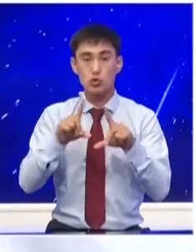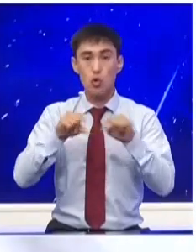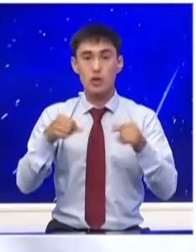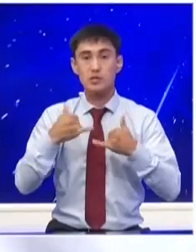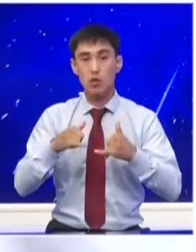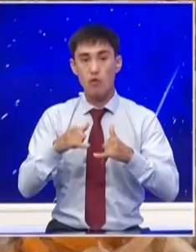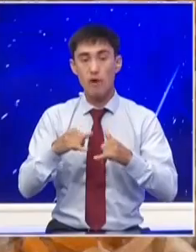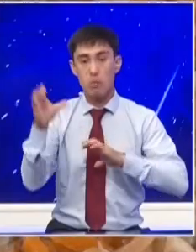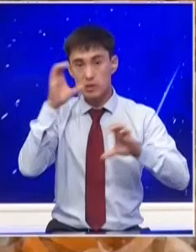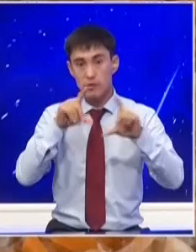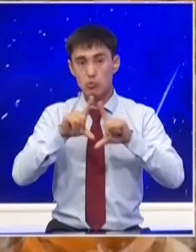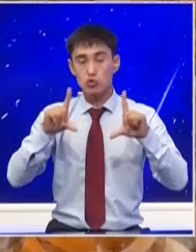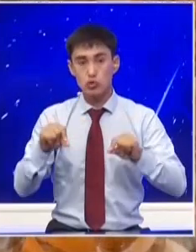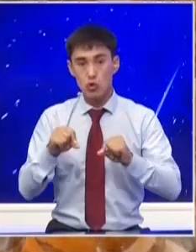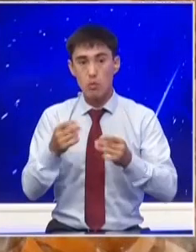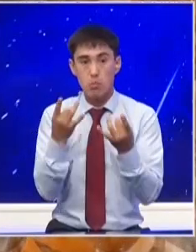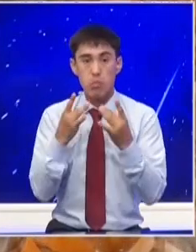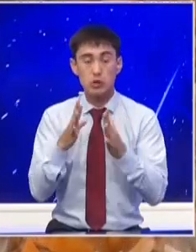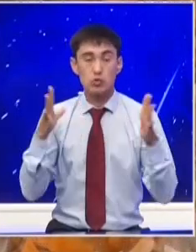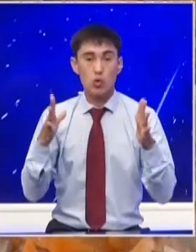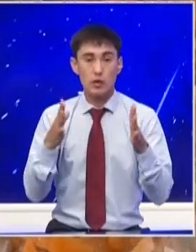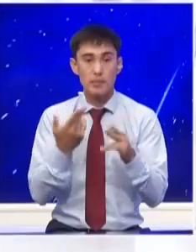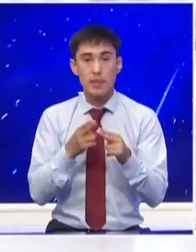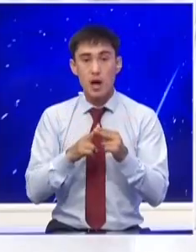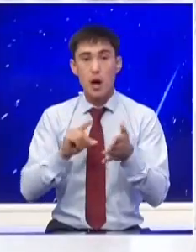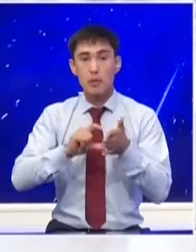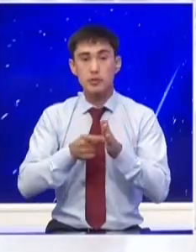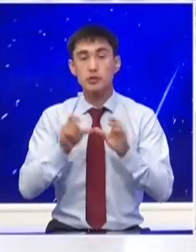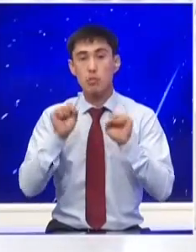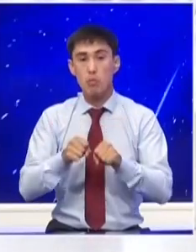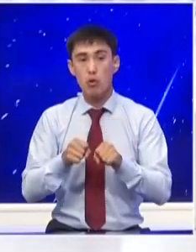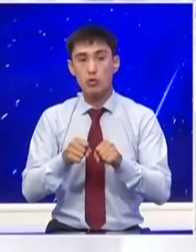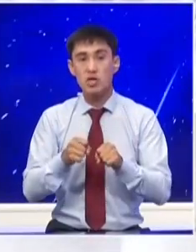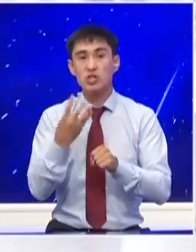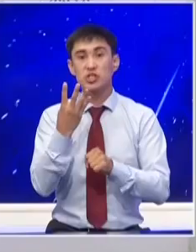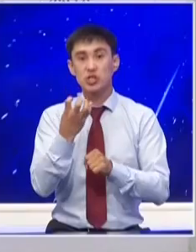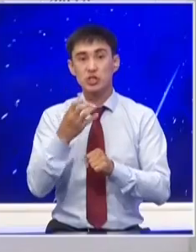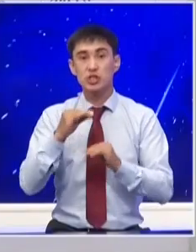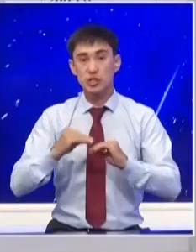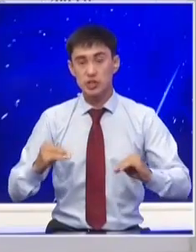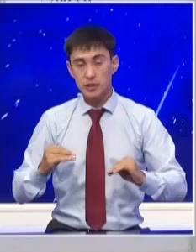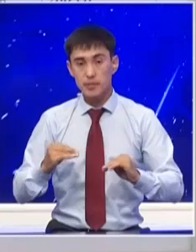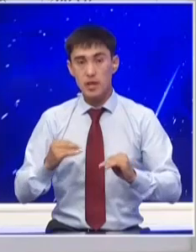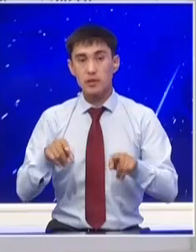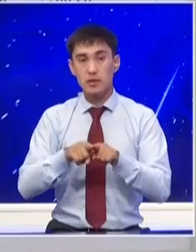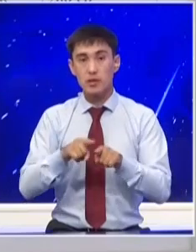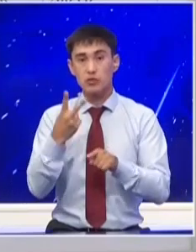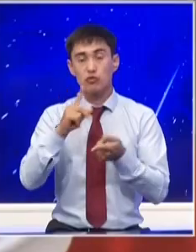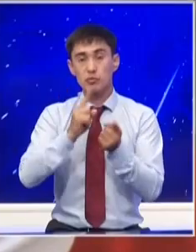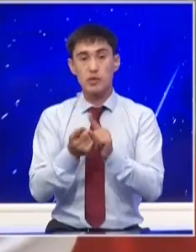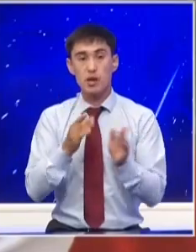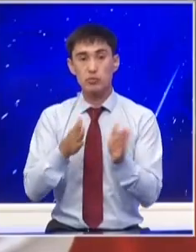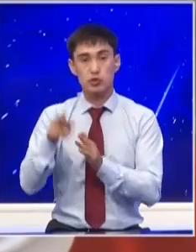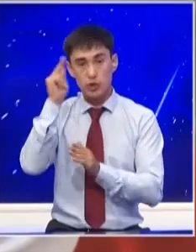Школьная столовая в образовательном учреждении просторная. В помещении одновременно могут принимать пищу 400 учащихся. Так, при двусменной